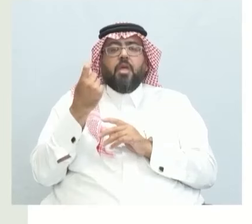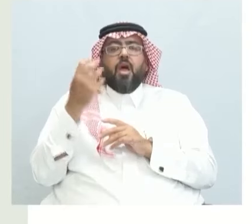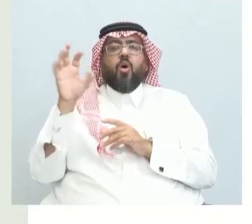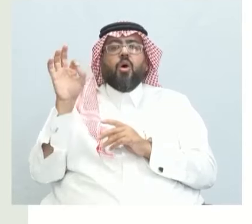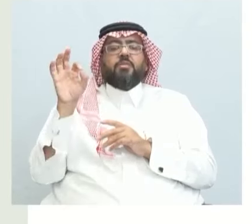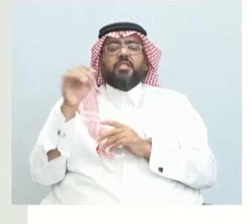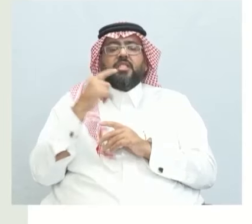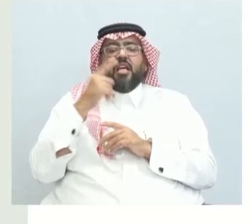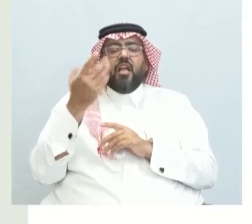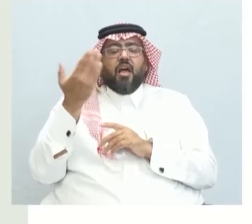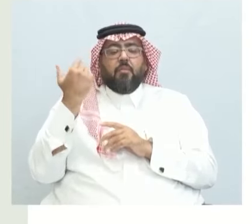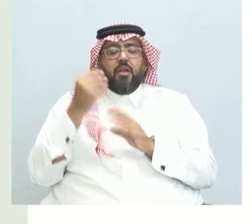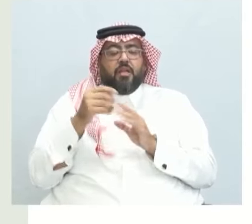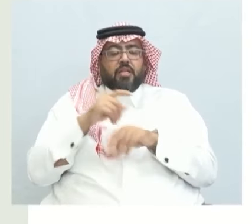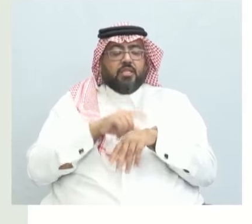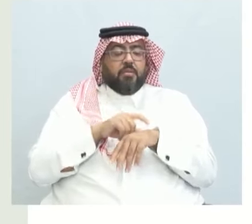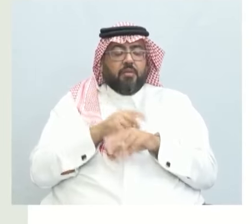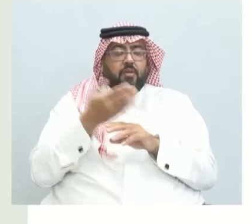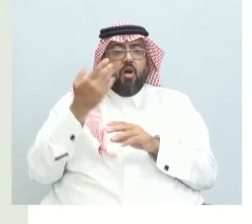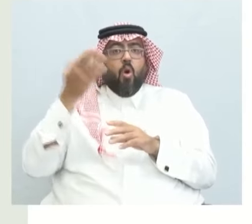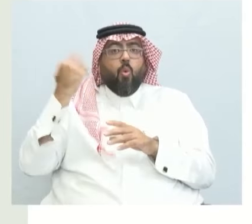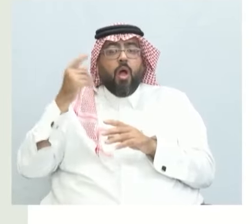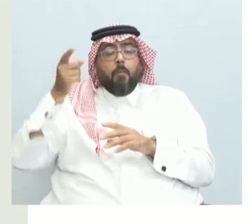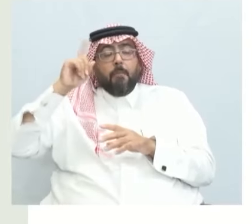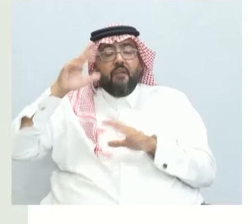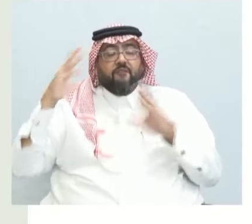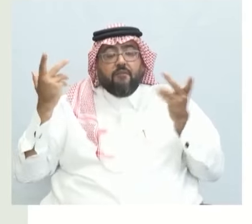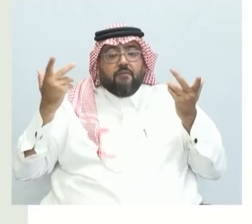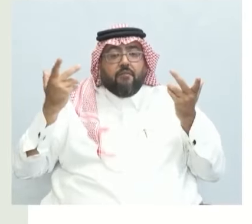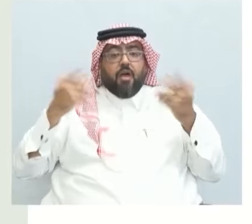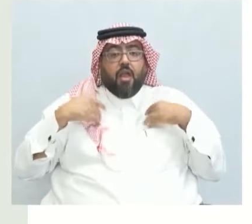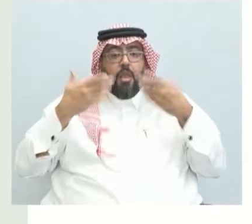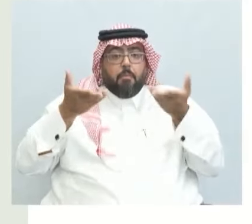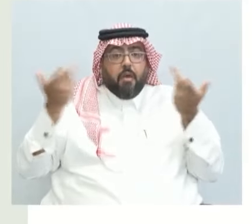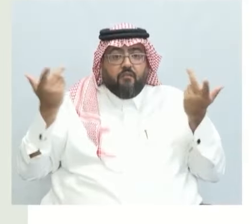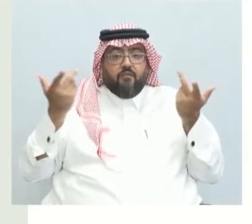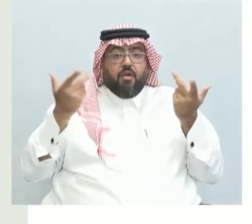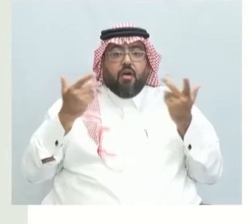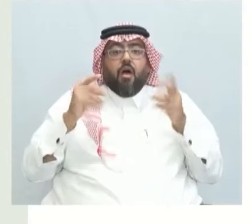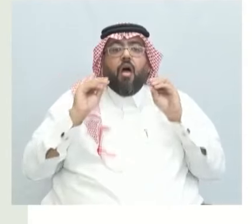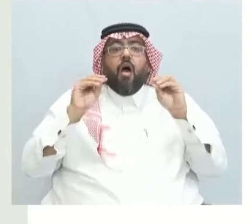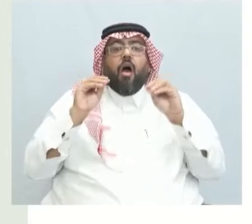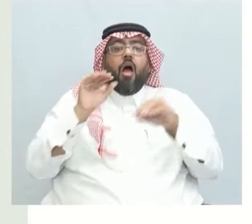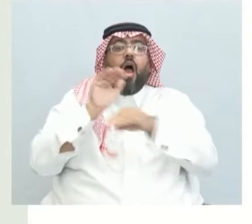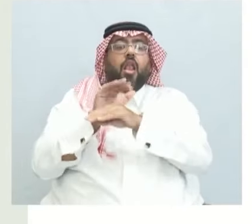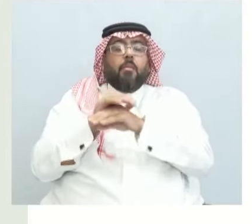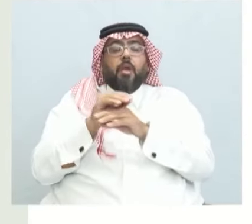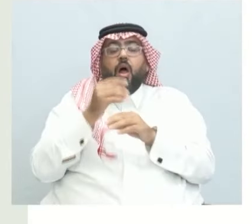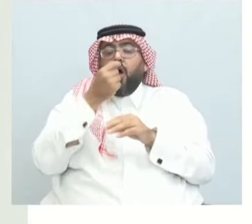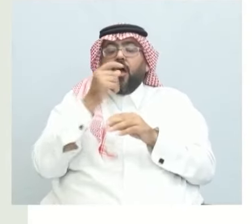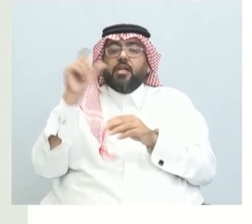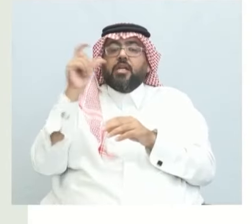على ارجح الاقوال طبعا قبل ذلك لا نعرف عنه شيء او لم يصل الينا شيء ولم ير ادر شي ولم تحدثوا عنه وكان العرب فيه ثقافات ومعارف